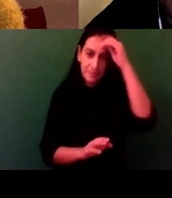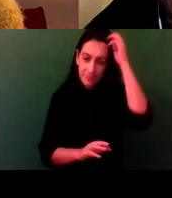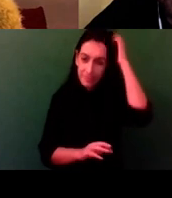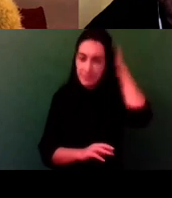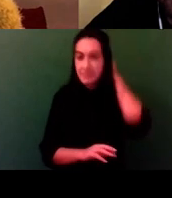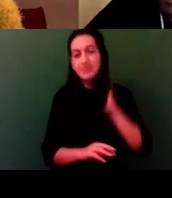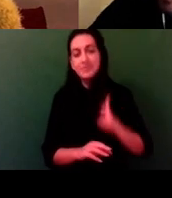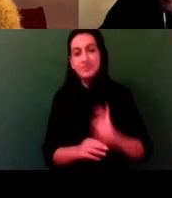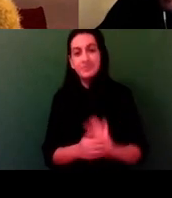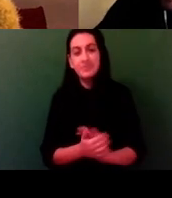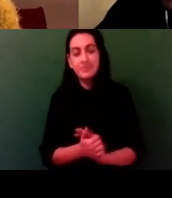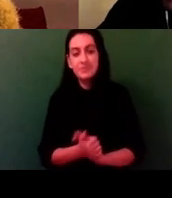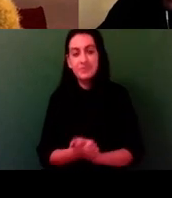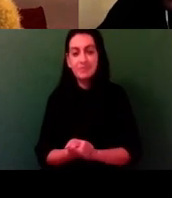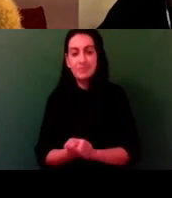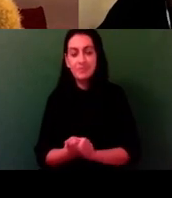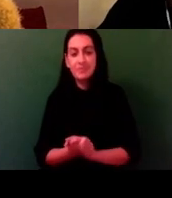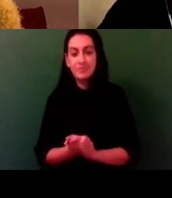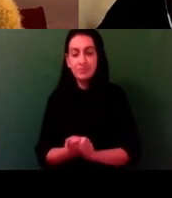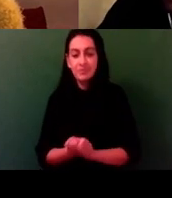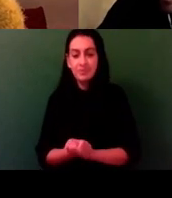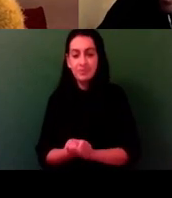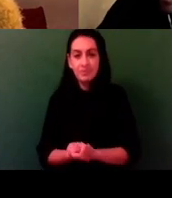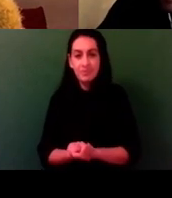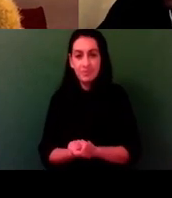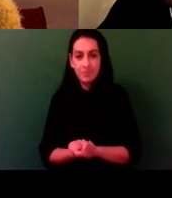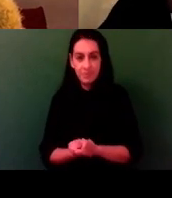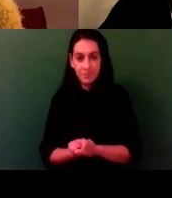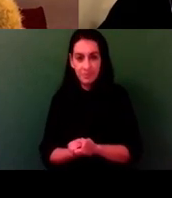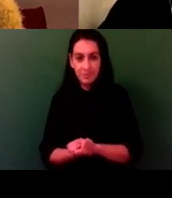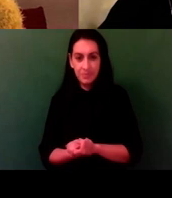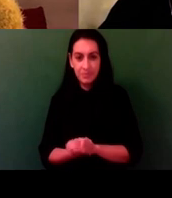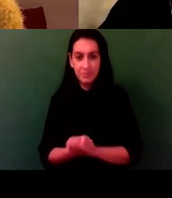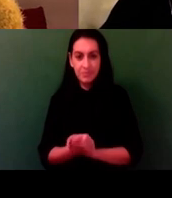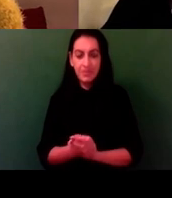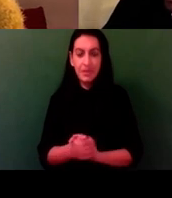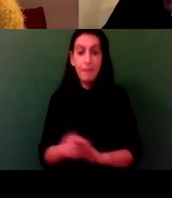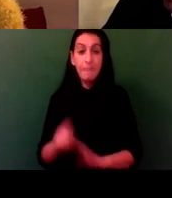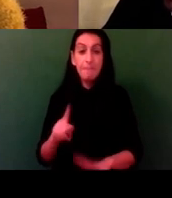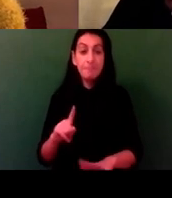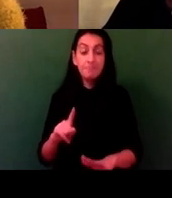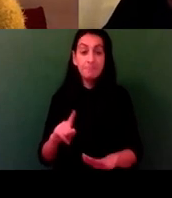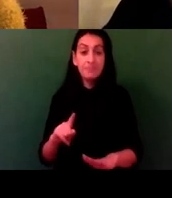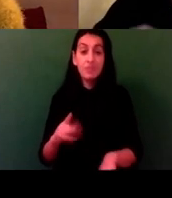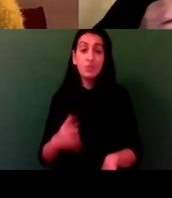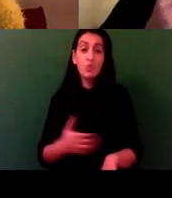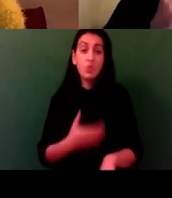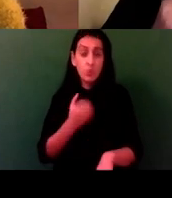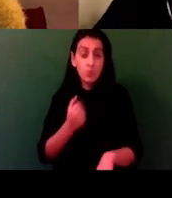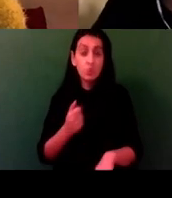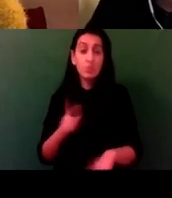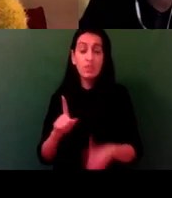bu renderlarda iyi tasarımla çok paralel okunan şeyler oldu ne yazık ki diye belirtiyorum. Bir yanılsama